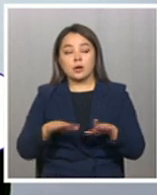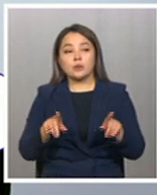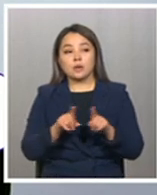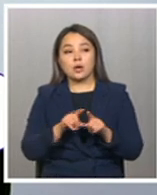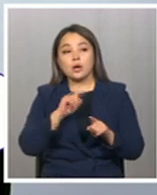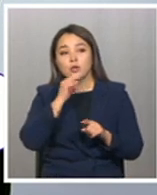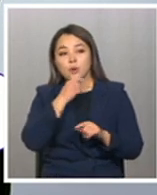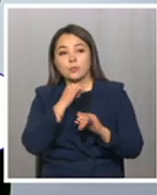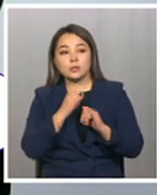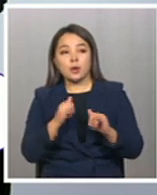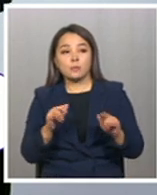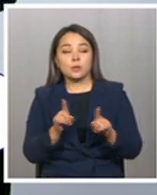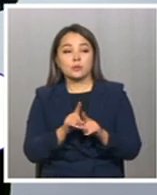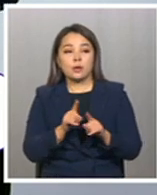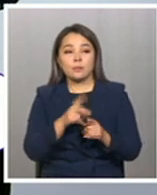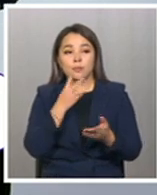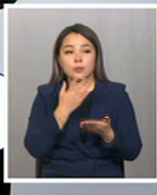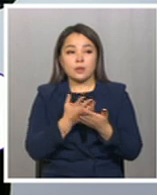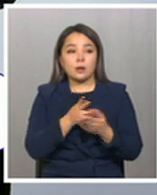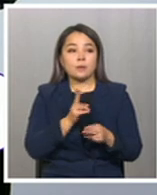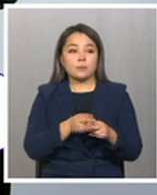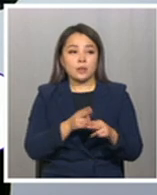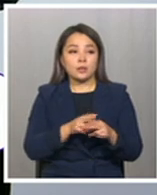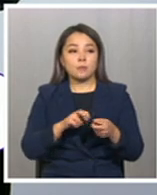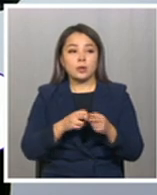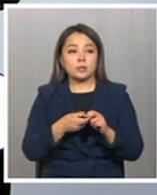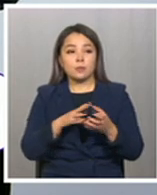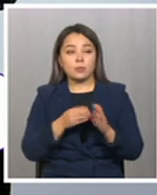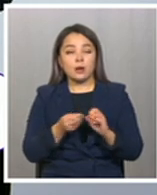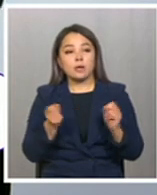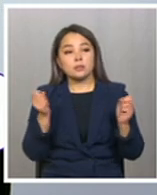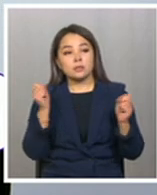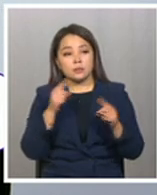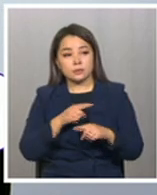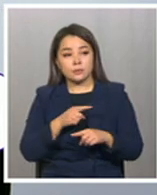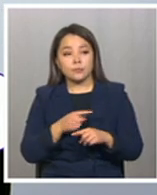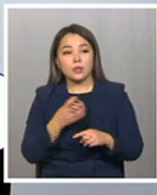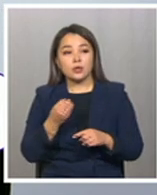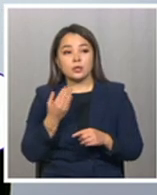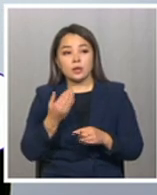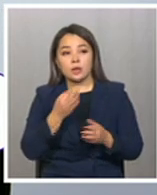экономикалық дамуына кедергі болатын мәселелерді анықтаңыз. Және де